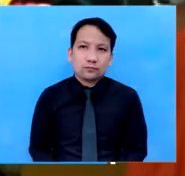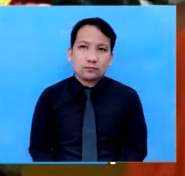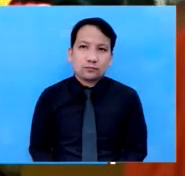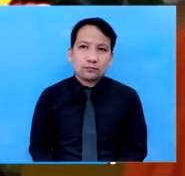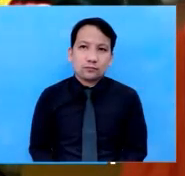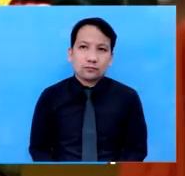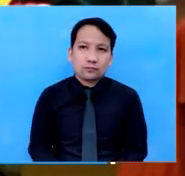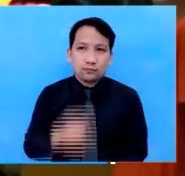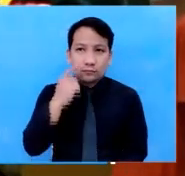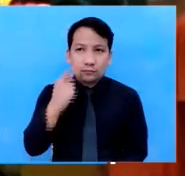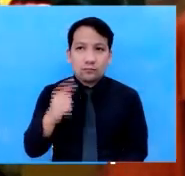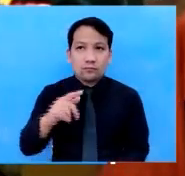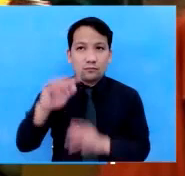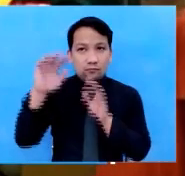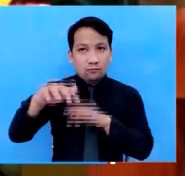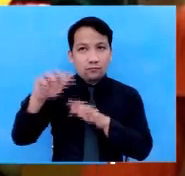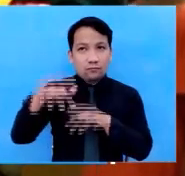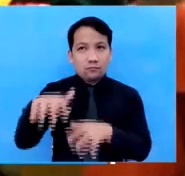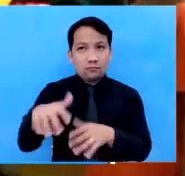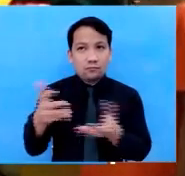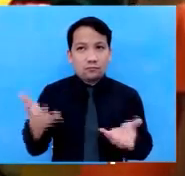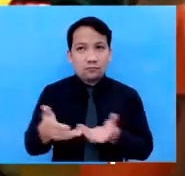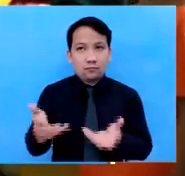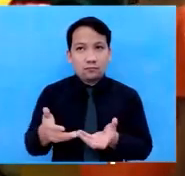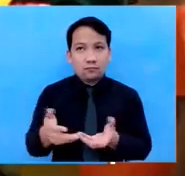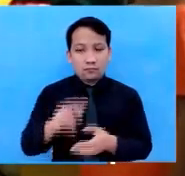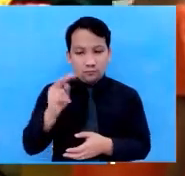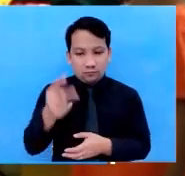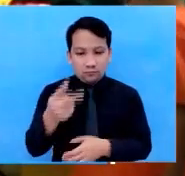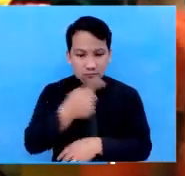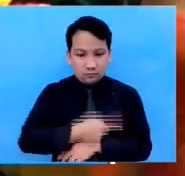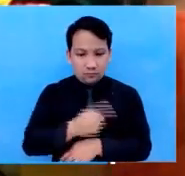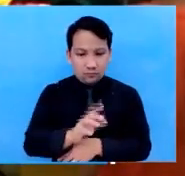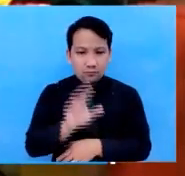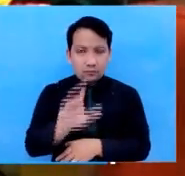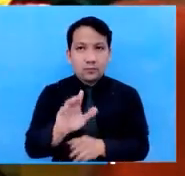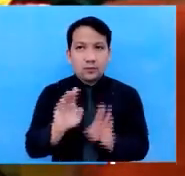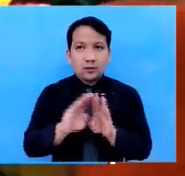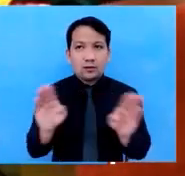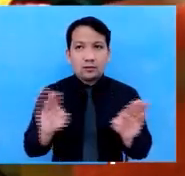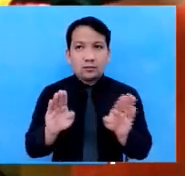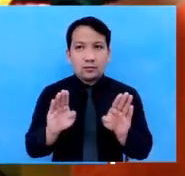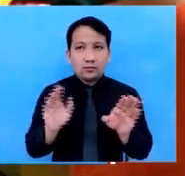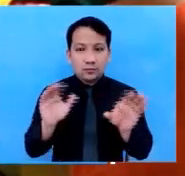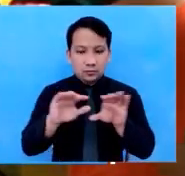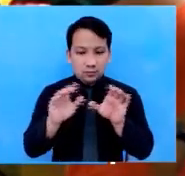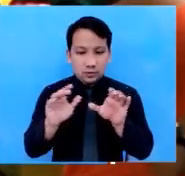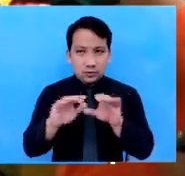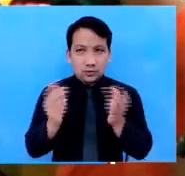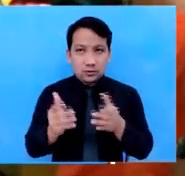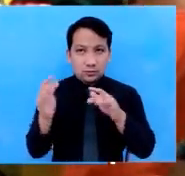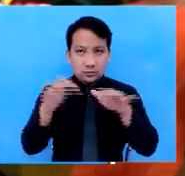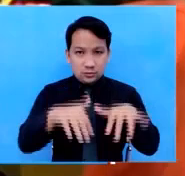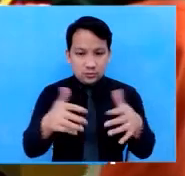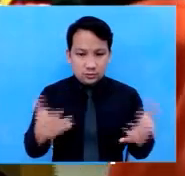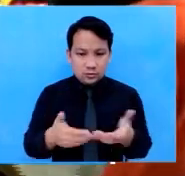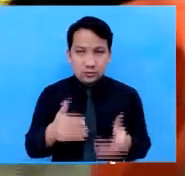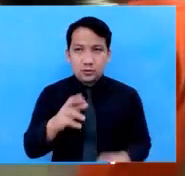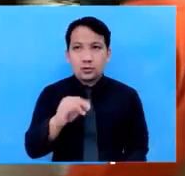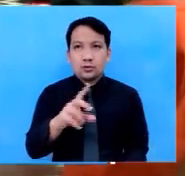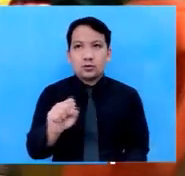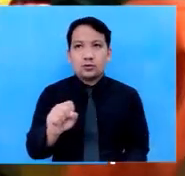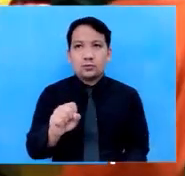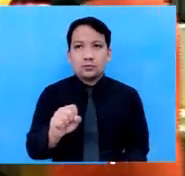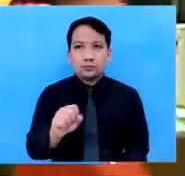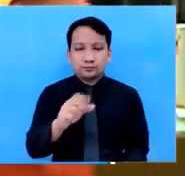Gretchen, maulan na panahon ang sumalubong sa ikalawang araw ng pasok dito sa Rosauro Almario Elementary School sa Tondo,